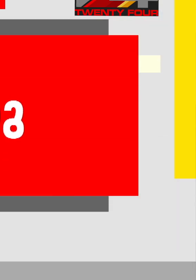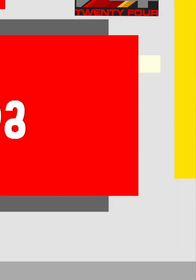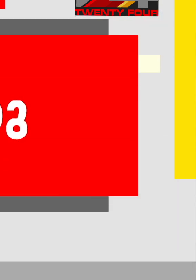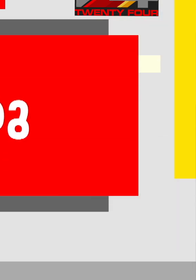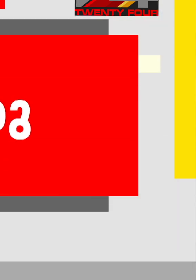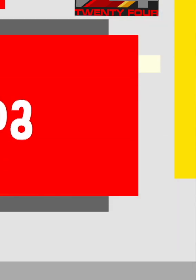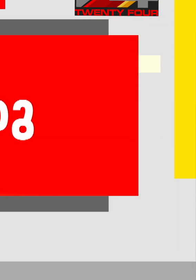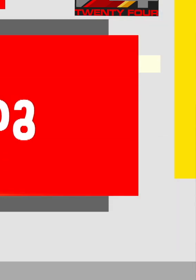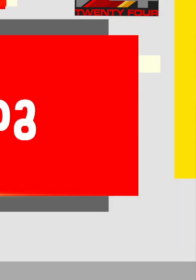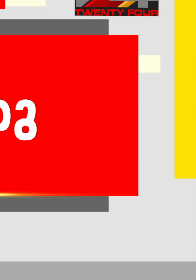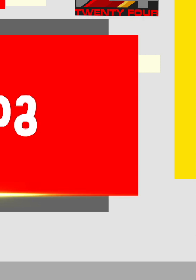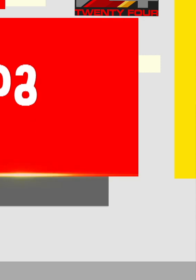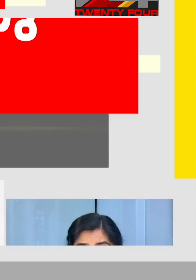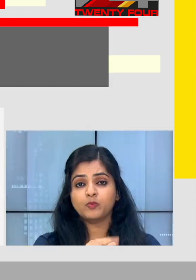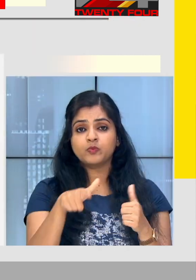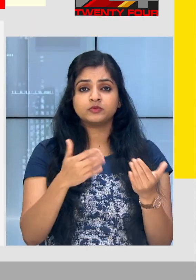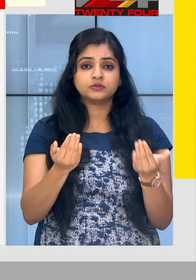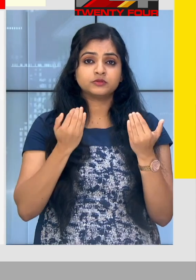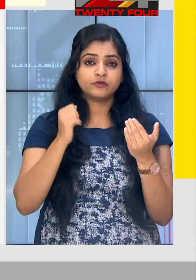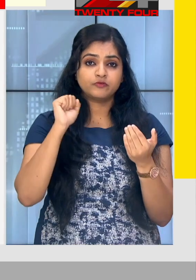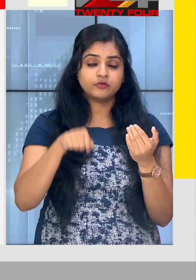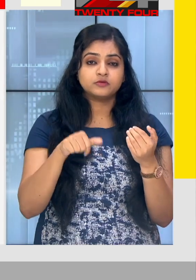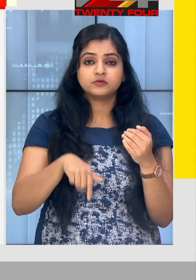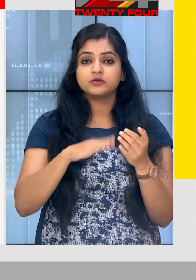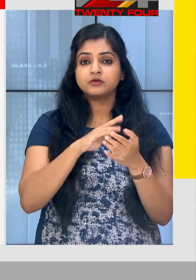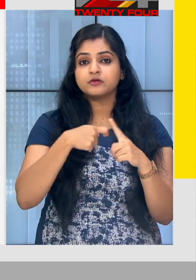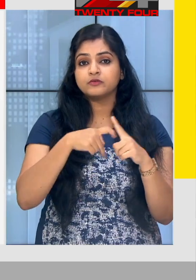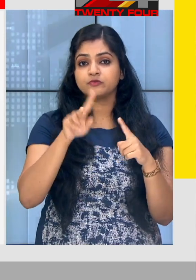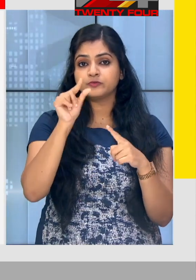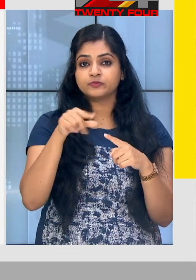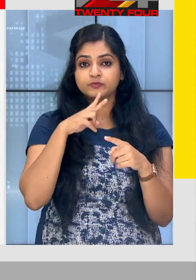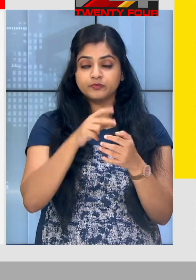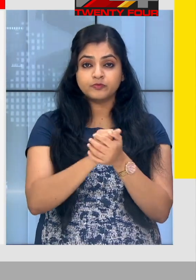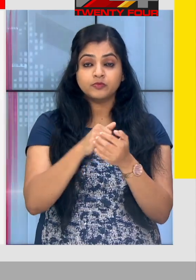സാഹചര്യമില്ലെന്നും എല്ലാവരും സുരക്ഷിതരെന്നും കെ വി തോമസ് വ്യക്തമാക്കി. ഹിമാചലിൽ കുടുങ്ങിയ ഡോക്ടേഴ്സിനെ